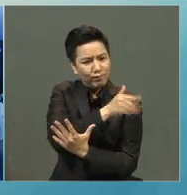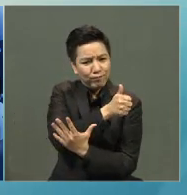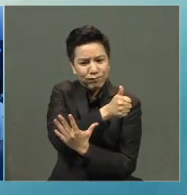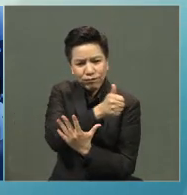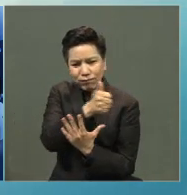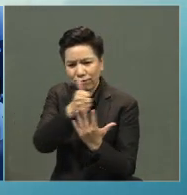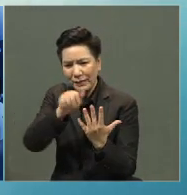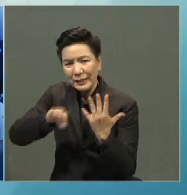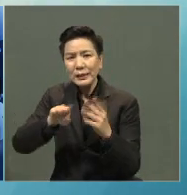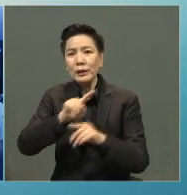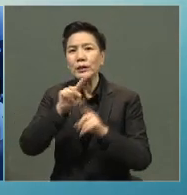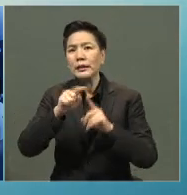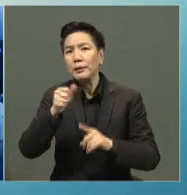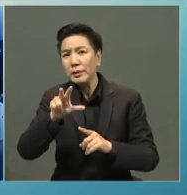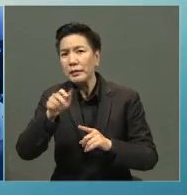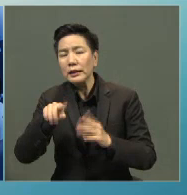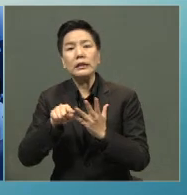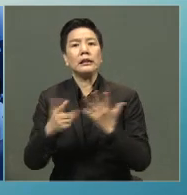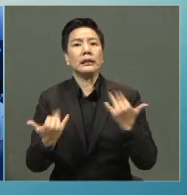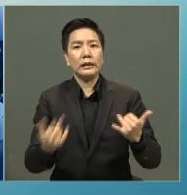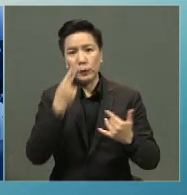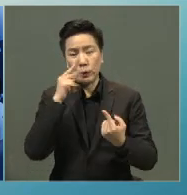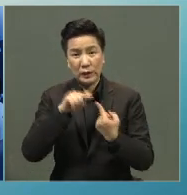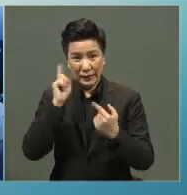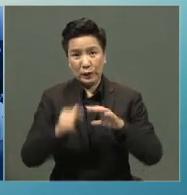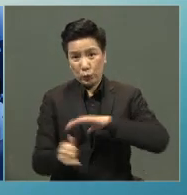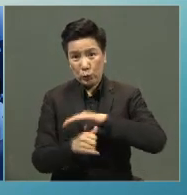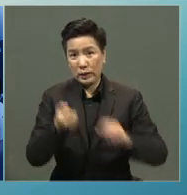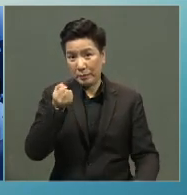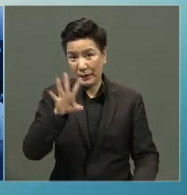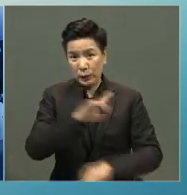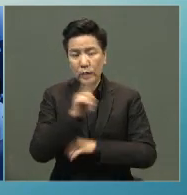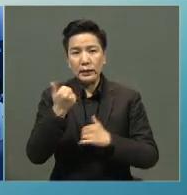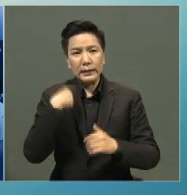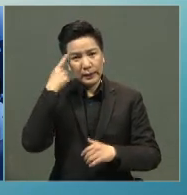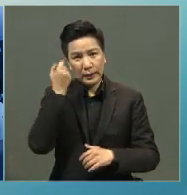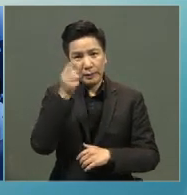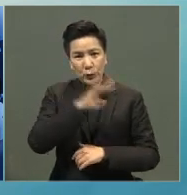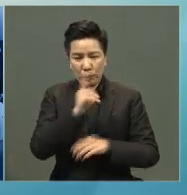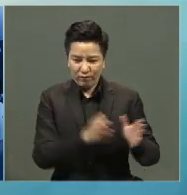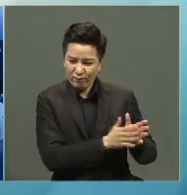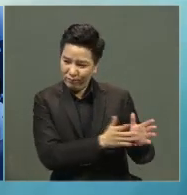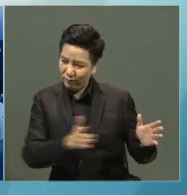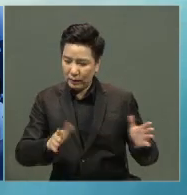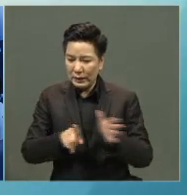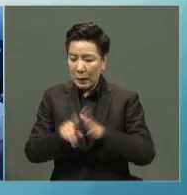หมายถึงศูนย์ปฏิบัติการอ่านทางด้านสาธารณสุขนะครับที่มีท่านปลัดกระทรวงสาธารณสุขเป็นประธานก็ได้มีการพูดคุยกันตรงนี้ด้วยว่านี่ไม่ใช่เป็นรายแรกที่มาเจอเชื้อเอาวันไปปลายนะครับก็คือวันที่13 14ปกติเราจะ stateคนที่ 14วันแล้วเราก็เชื่อว่า 14